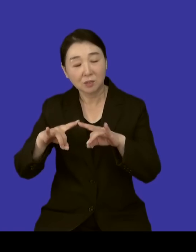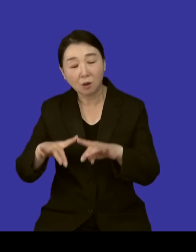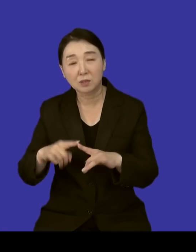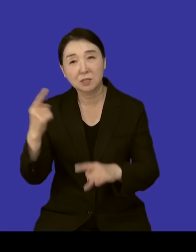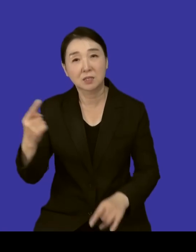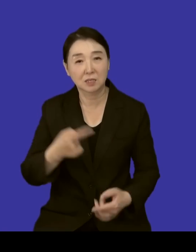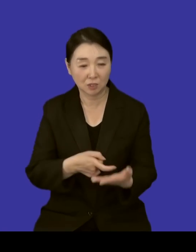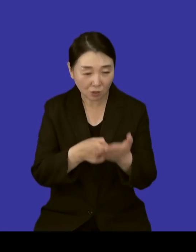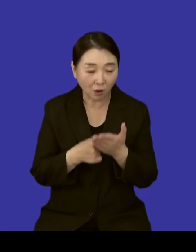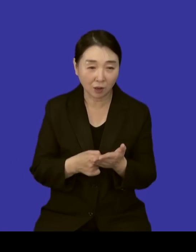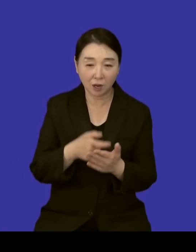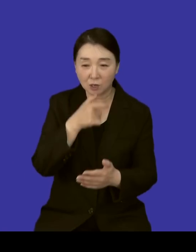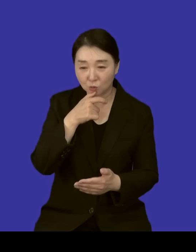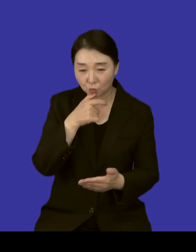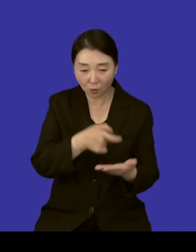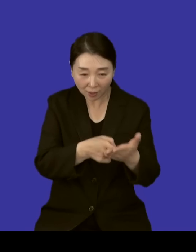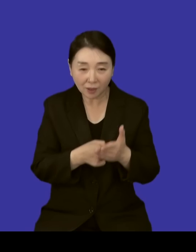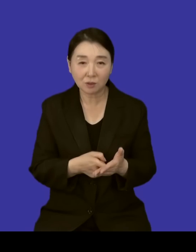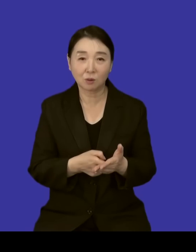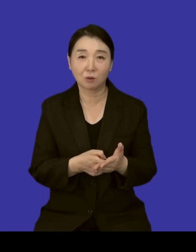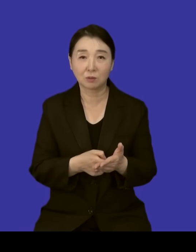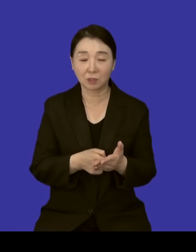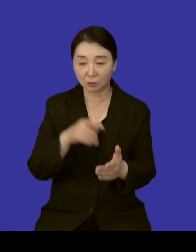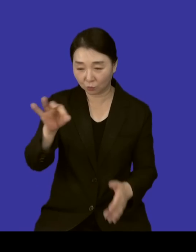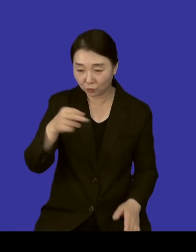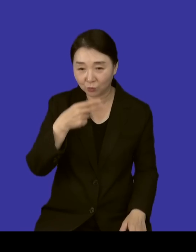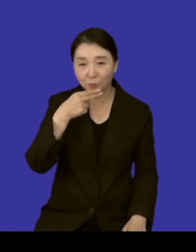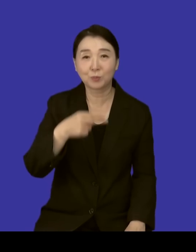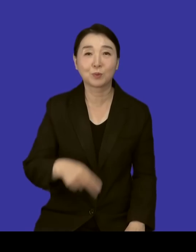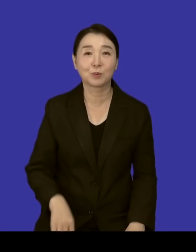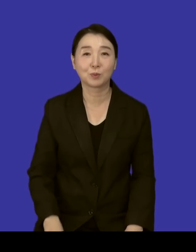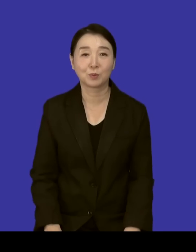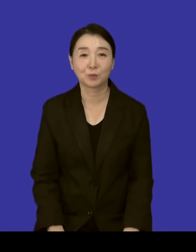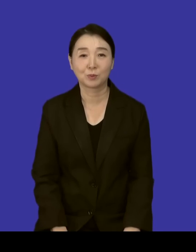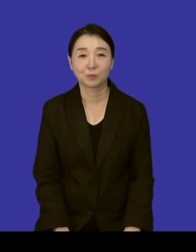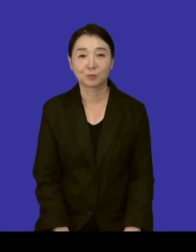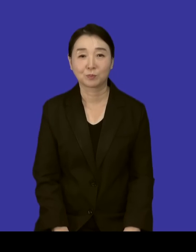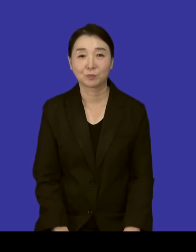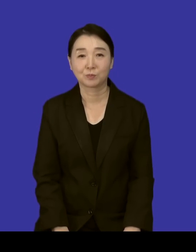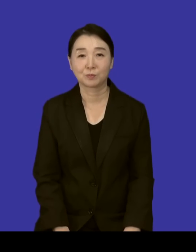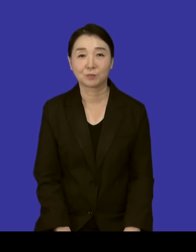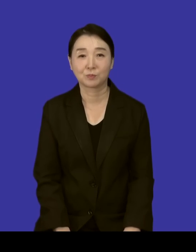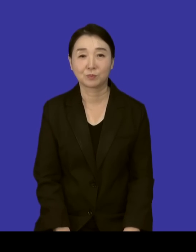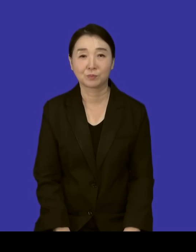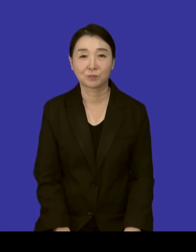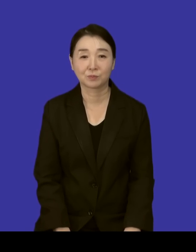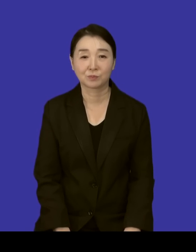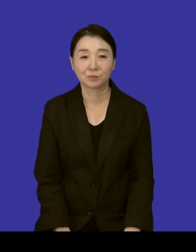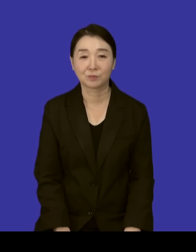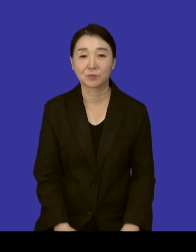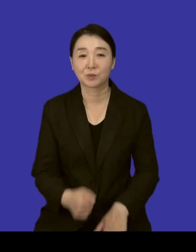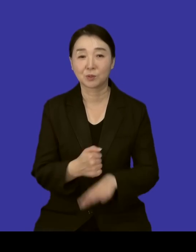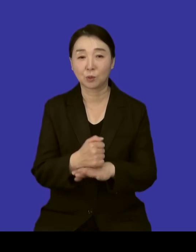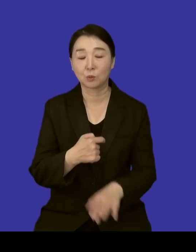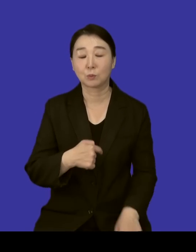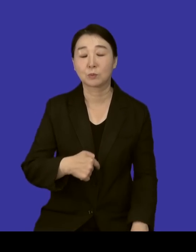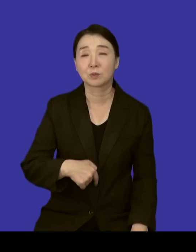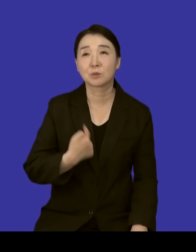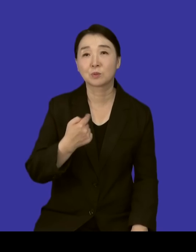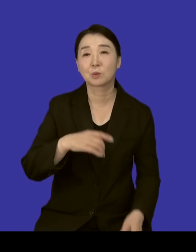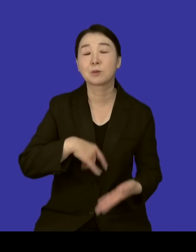끼고 돈에 끼고 저한테 돈 안 주고 그러니까 그냥 그야말로 자기 의가